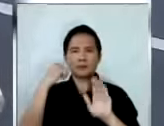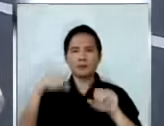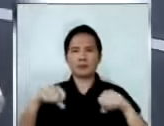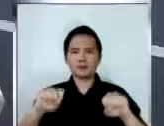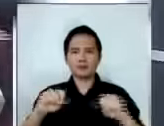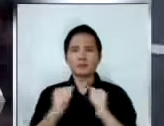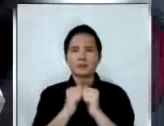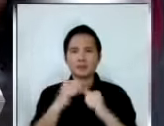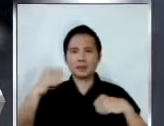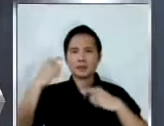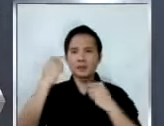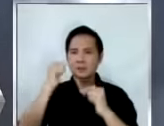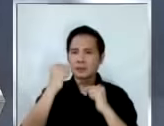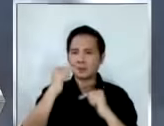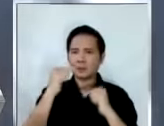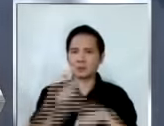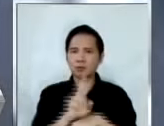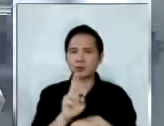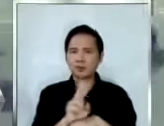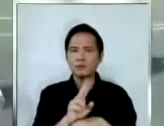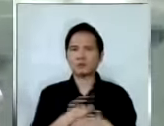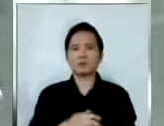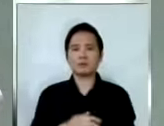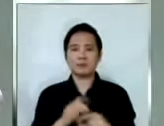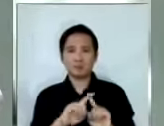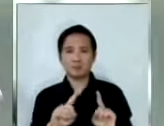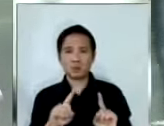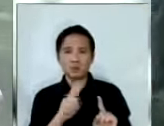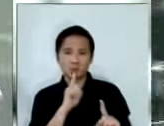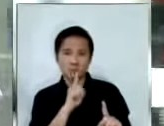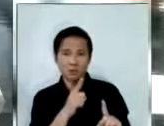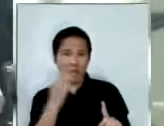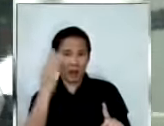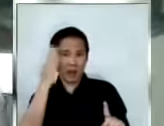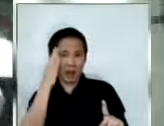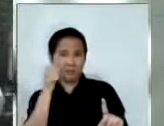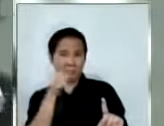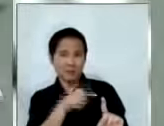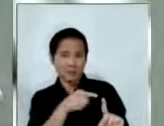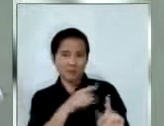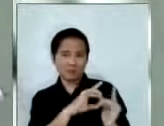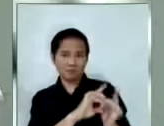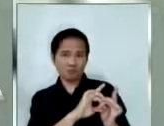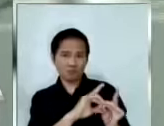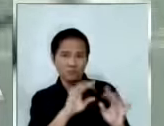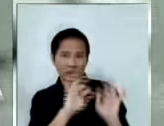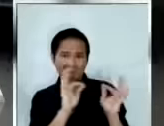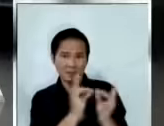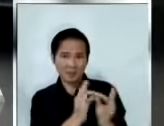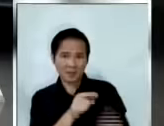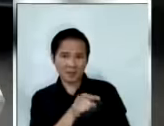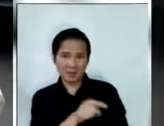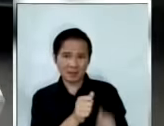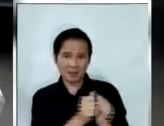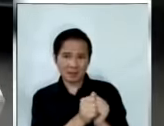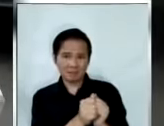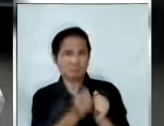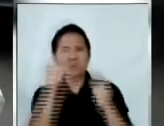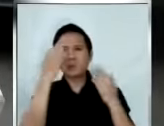kung lahat ng nagba-backride ay magkamag-anak. Lalo't kalahating milyon ang motorsiklo sa Metro Manila. Kung lahat po